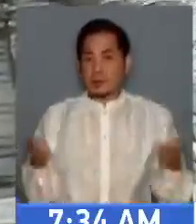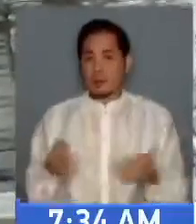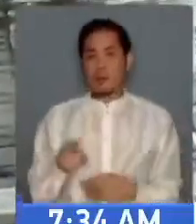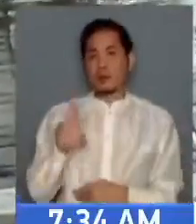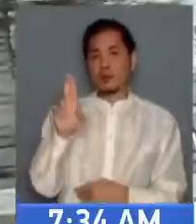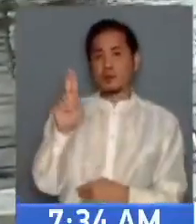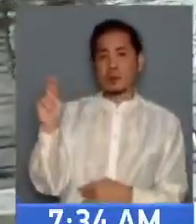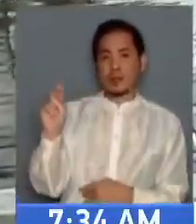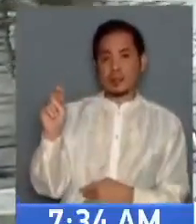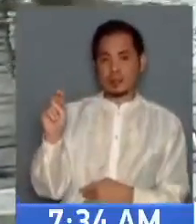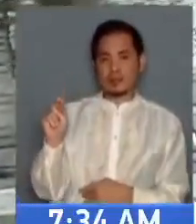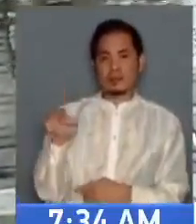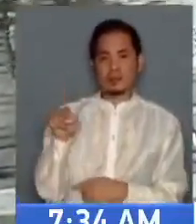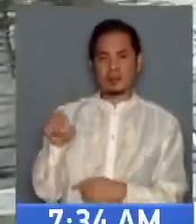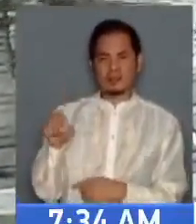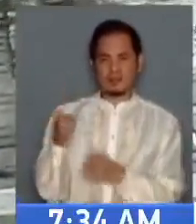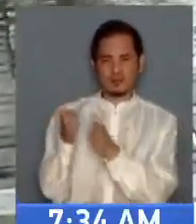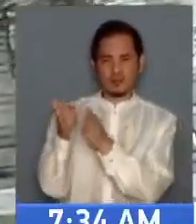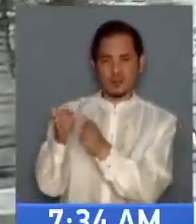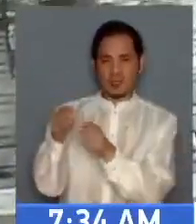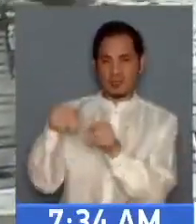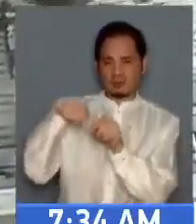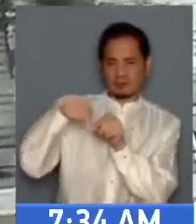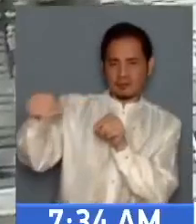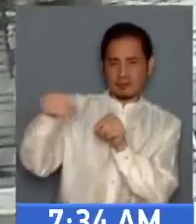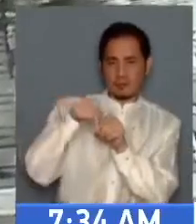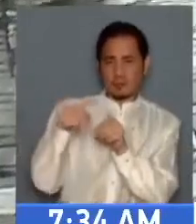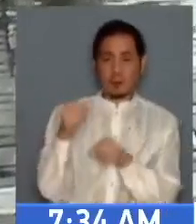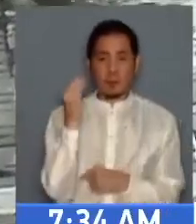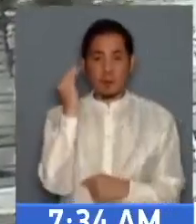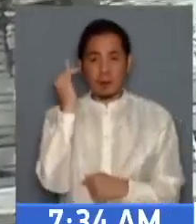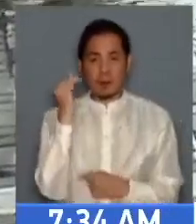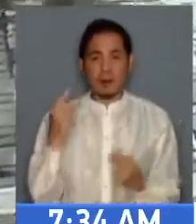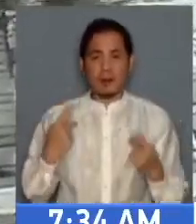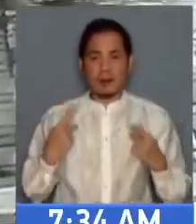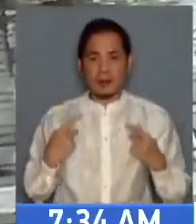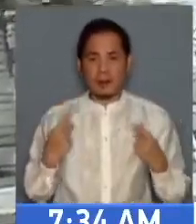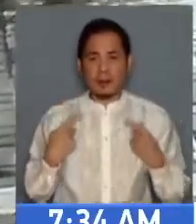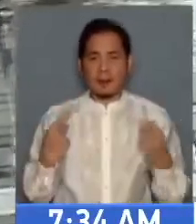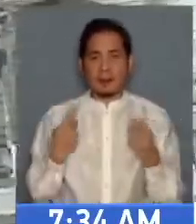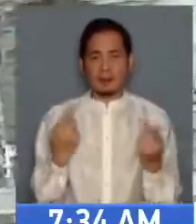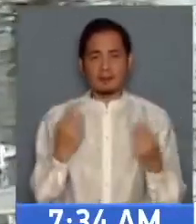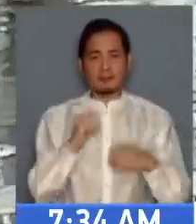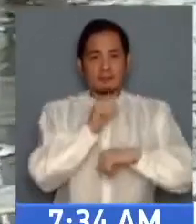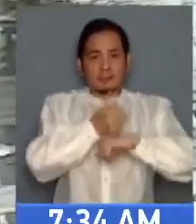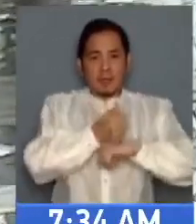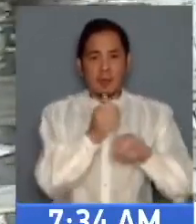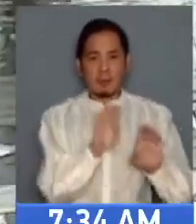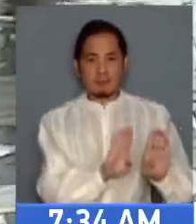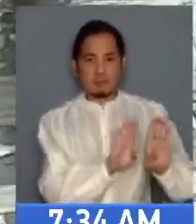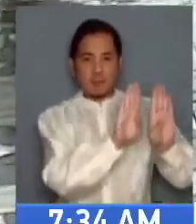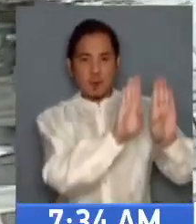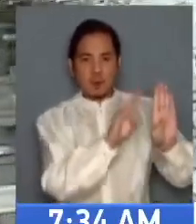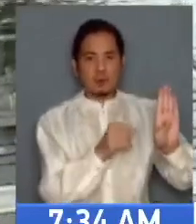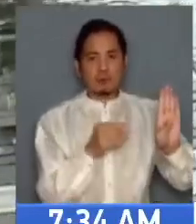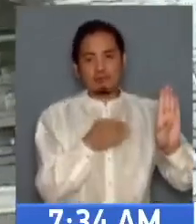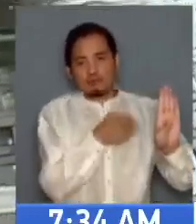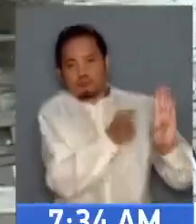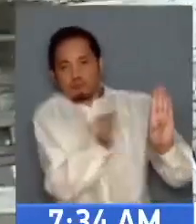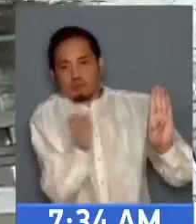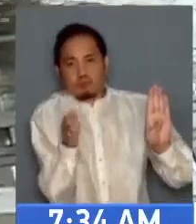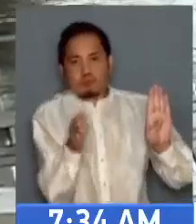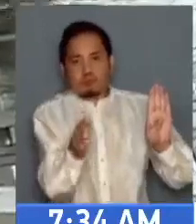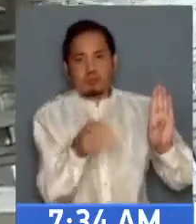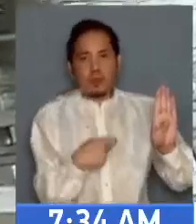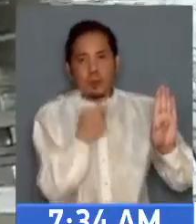kung saan ginagawa yung isa sa mga alternatibong rutang itinuturo ng mga traffic enforcers na nagmamando ng